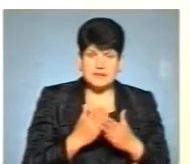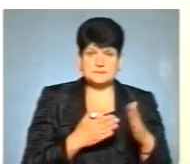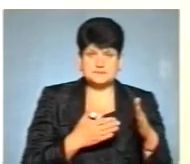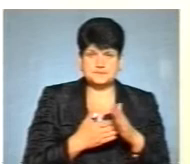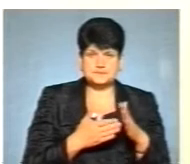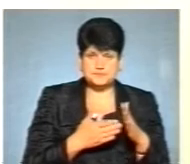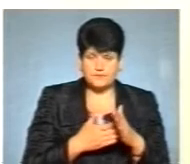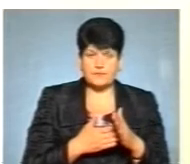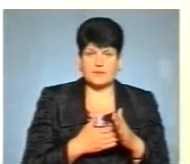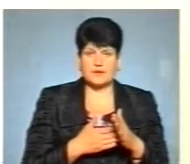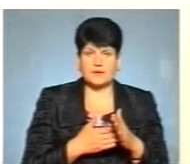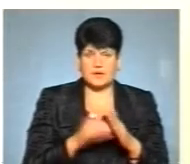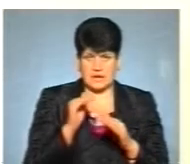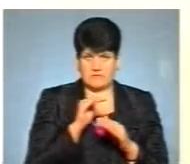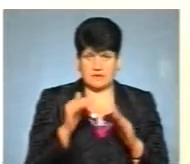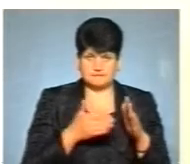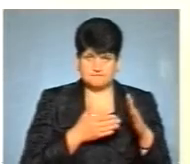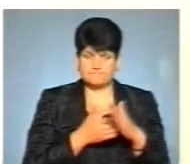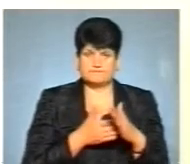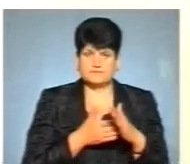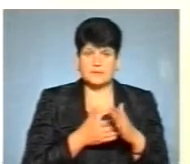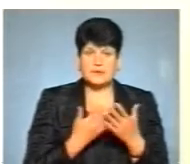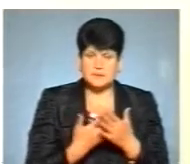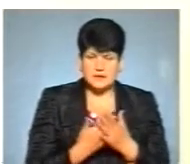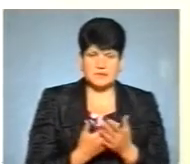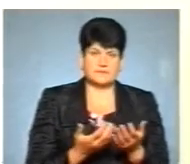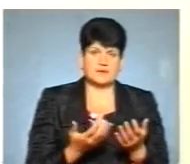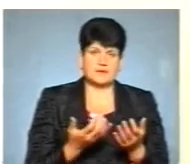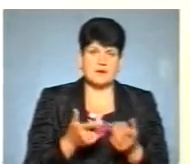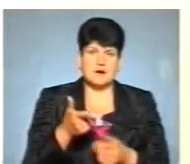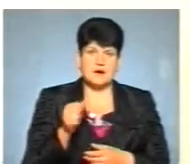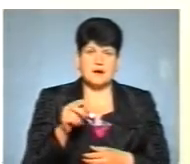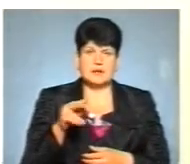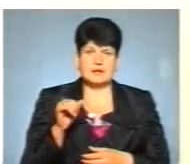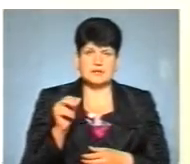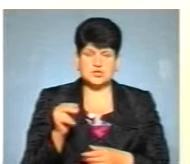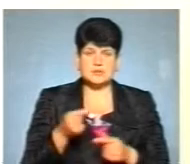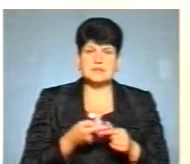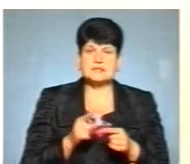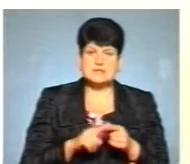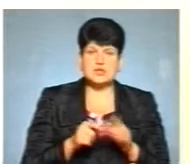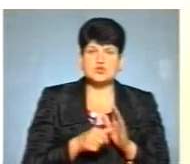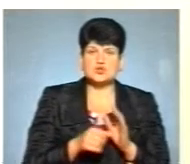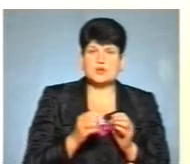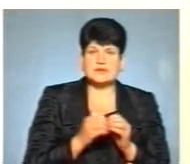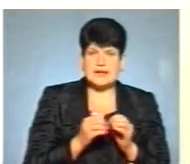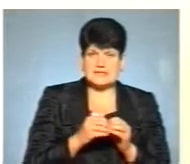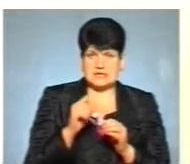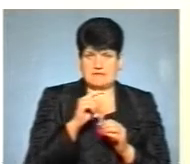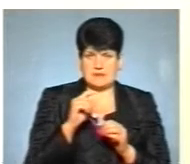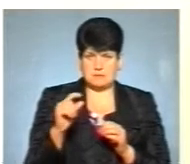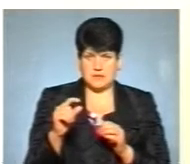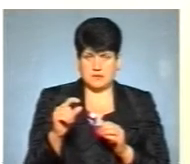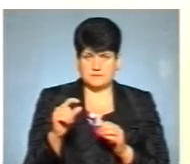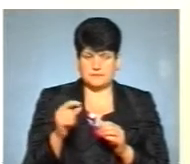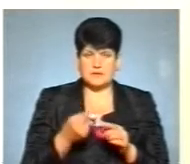наприклад, небезпечні рівні. Якщо взяти для Галича, це 610. Відмітка 610, так?